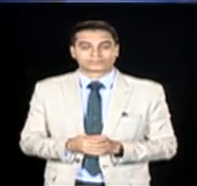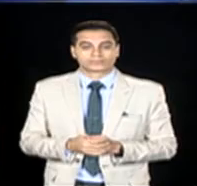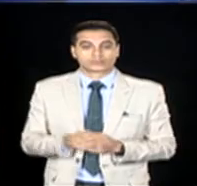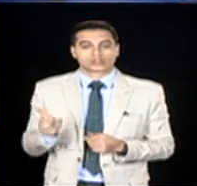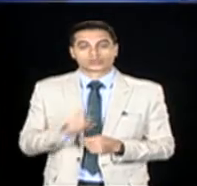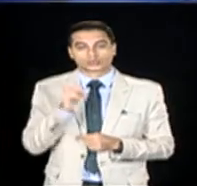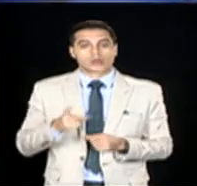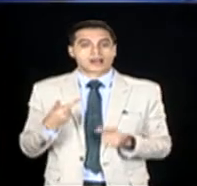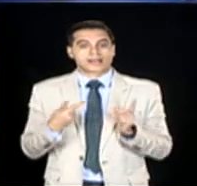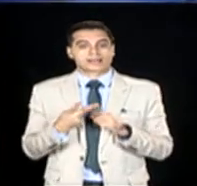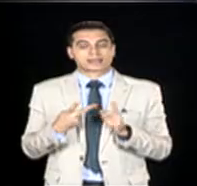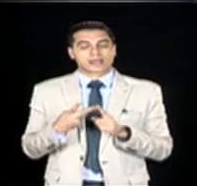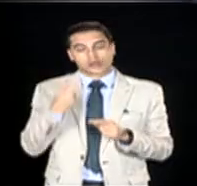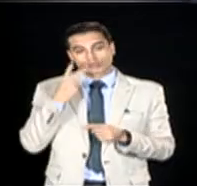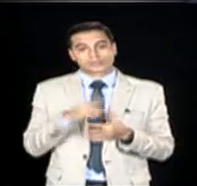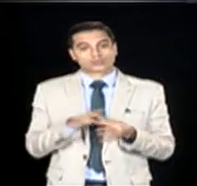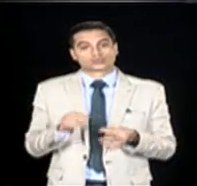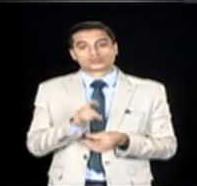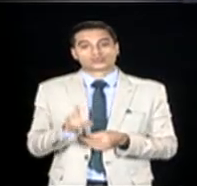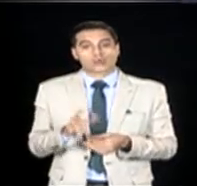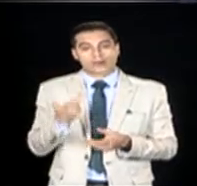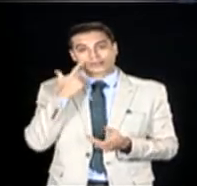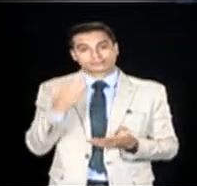والسؤال الثاني، وهنشوف موضوع السؤال إيه.